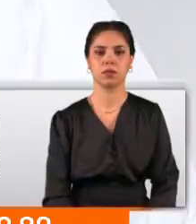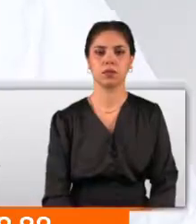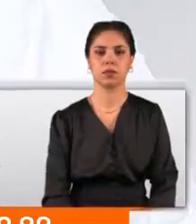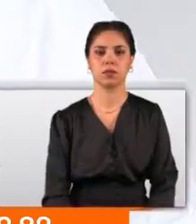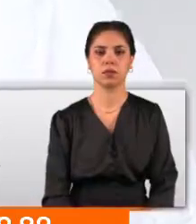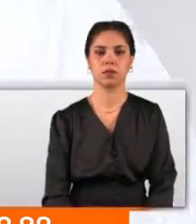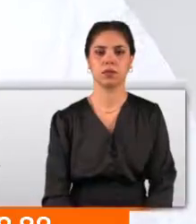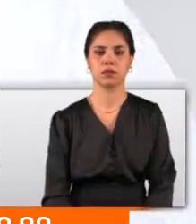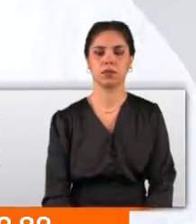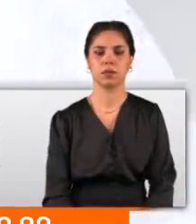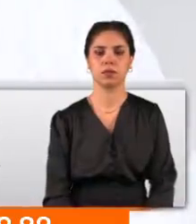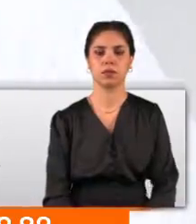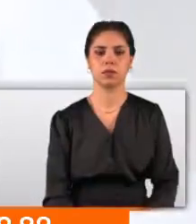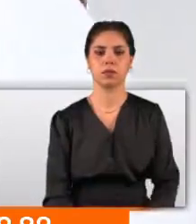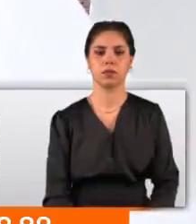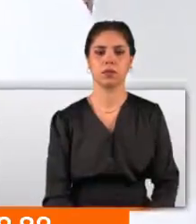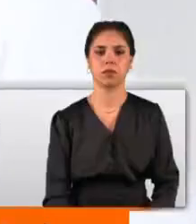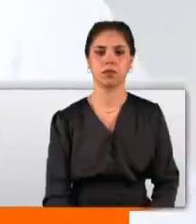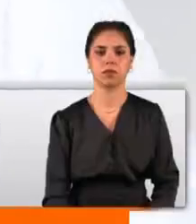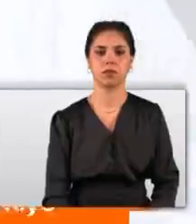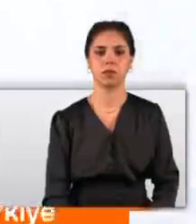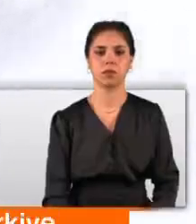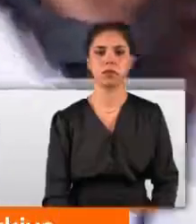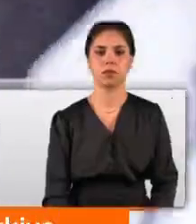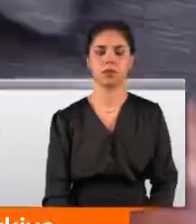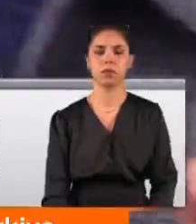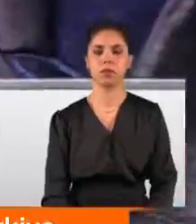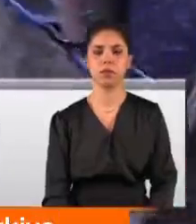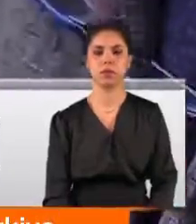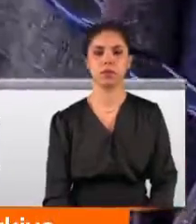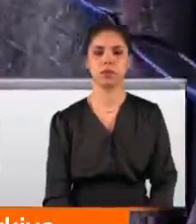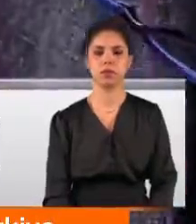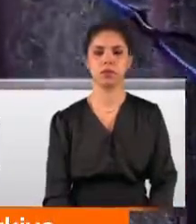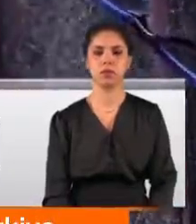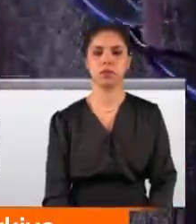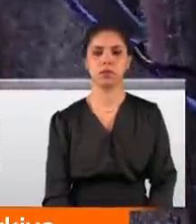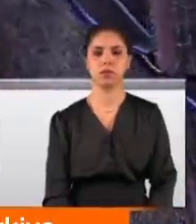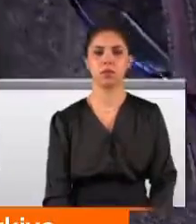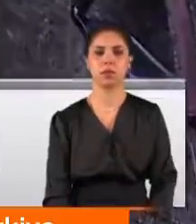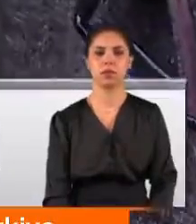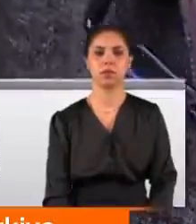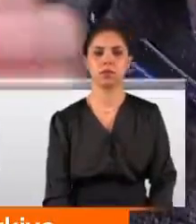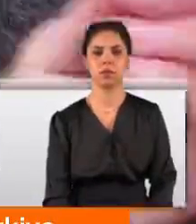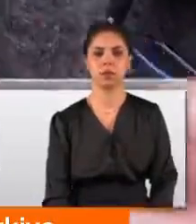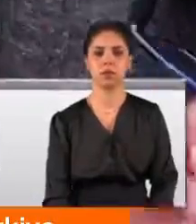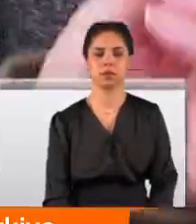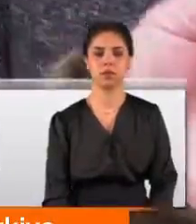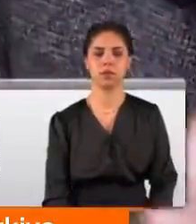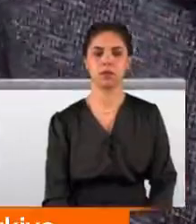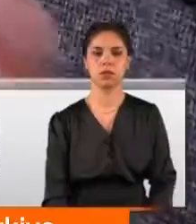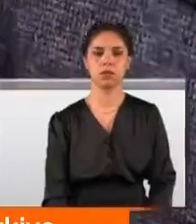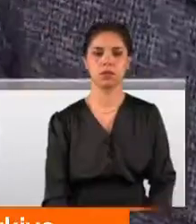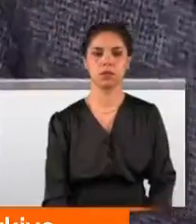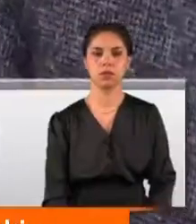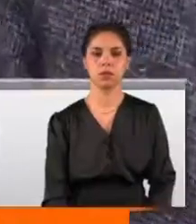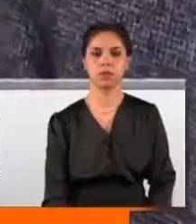Aidat yatırılmıyor bir. İkincisi de kooperatifin var. Alacağımız yatırmıyor musunuz Aidat? Ay olur mu alacağımız var. Hiç hakkı olmadığı